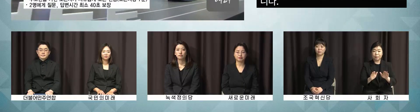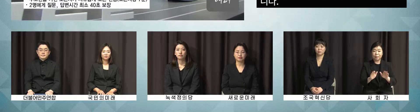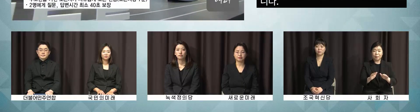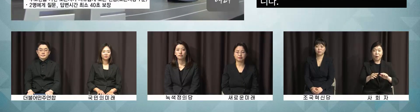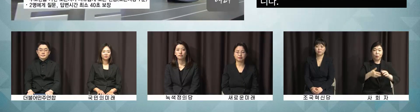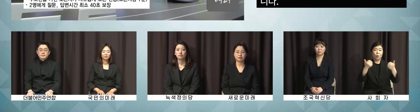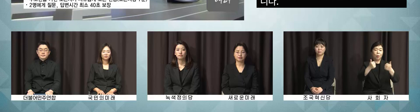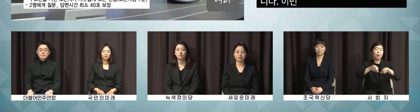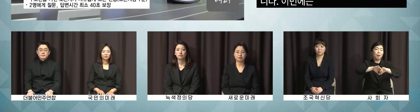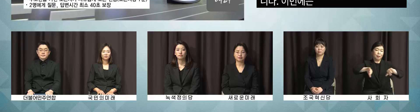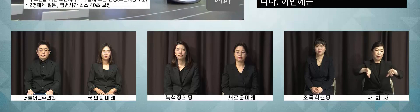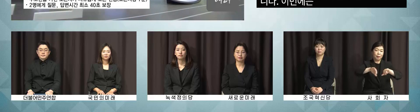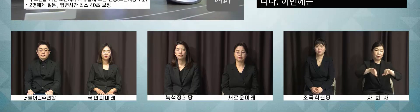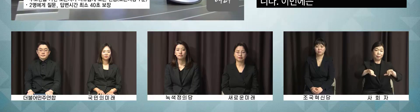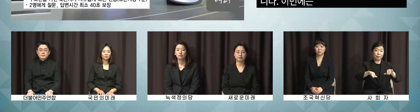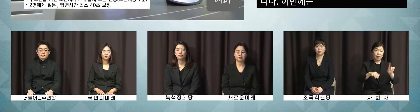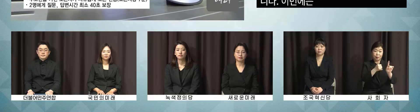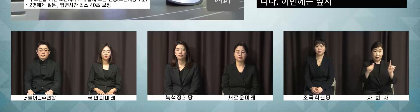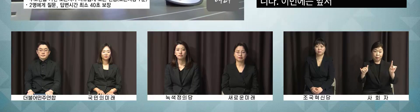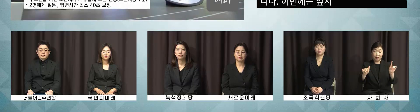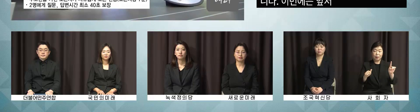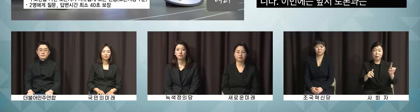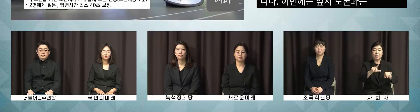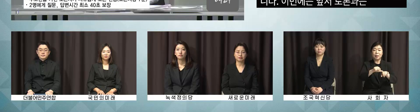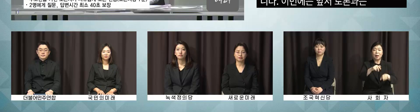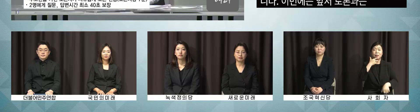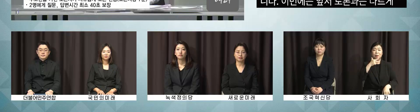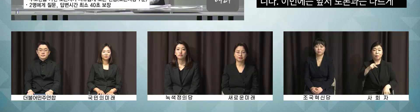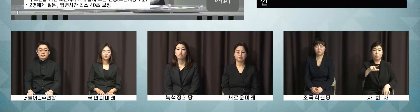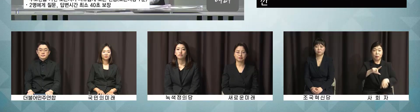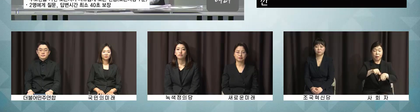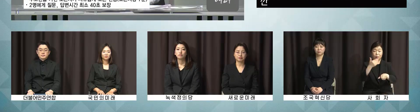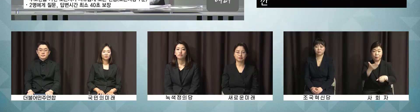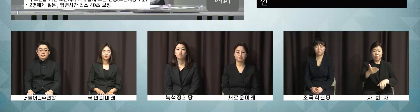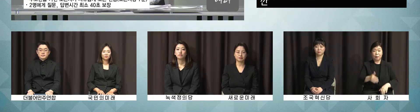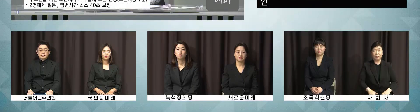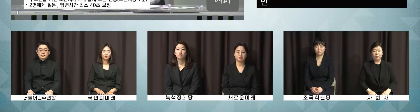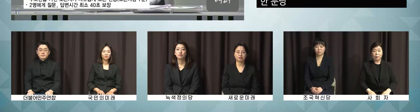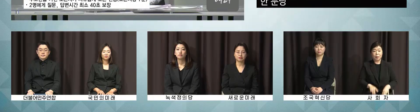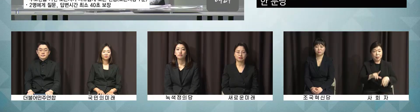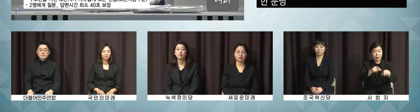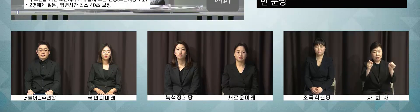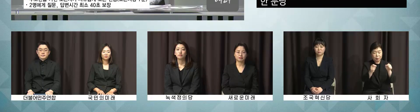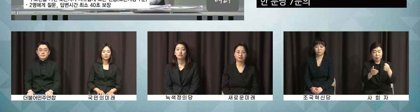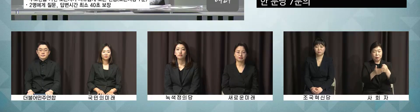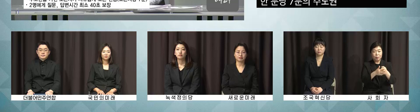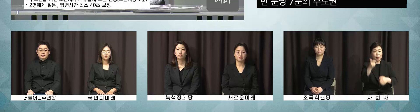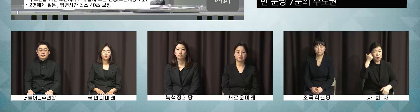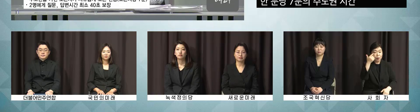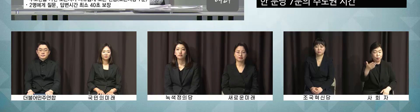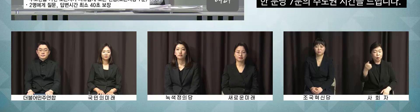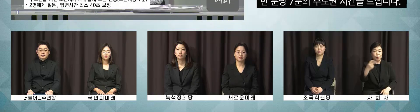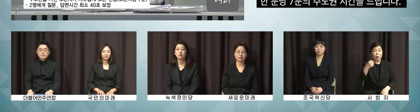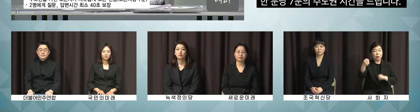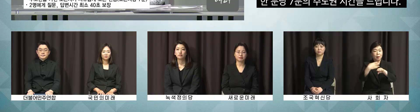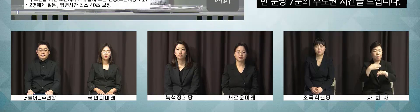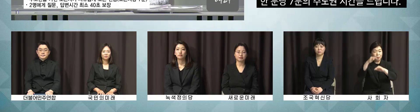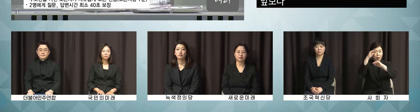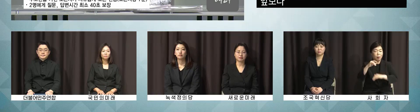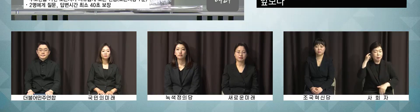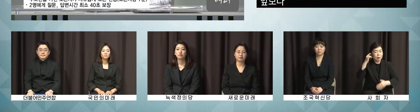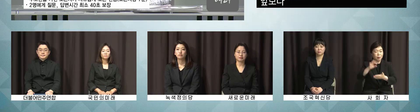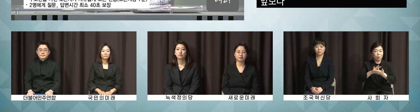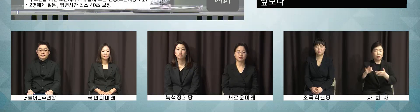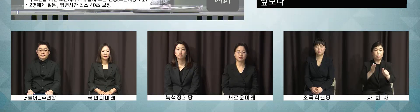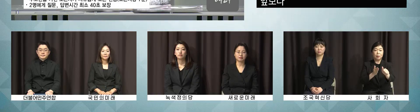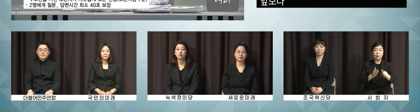앞서 토론과는 다르게 한 분당 7분의 주도권 시간을 드립니다. 앞서보다 시간이 짧기 때문에 질문과 또 답변 내용에 신경